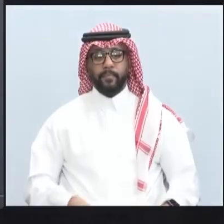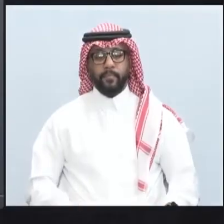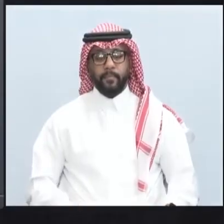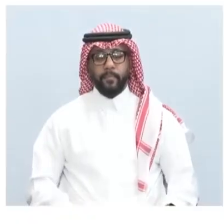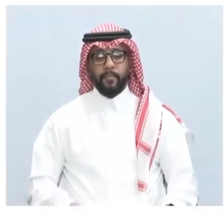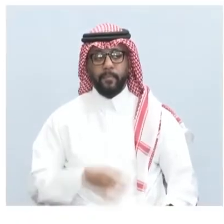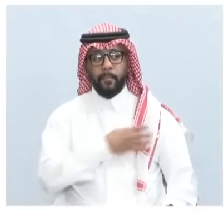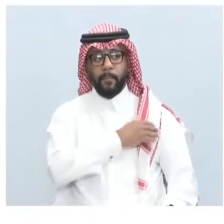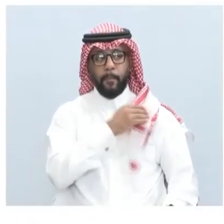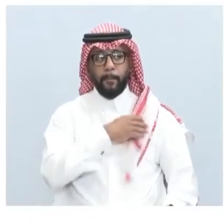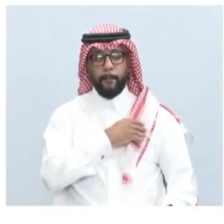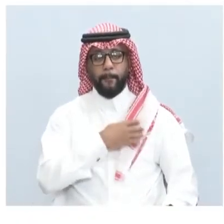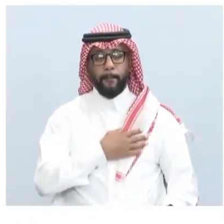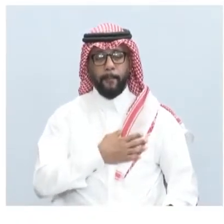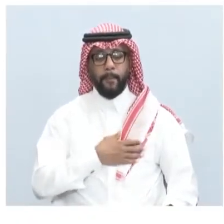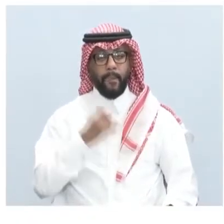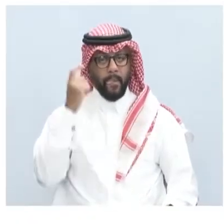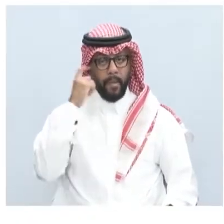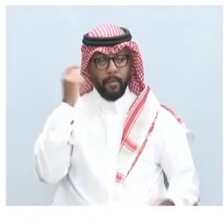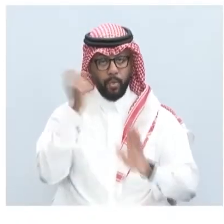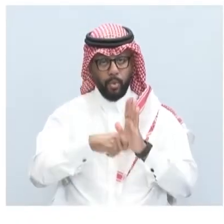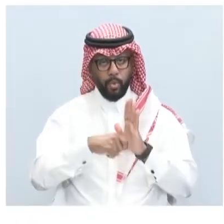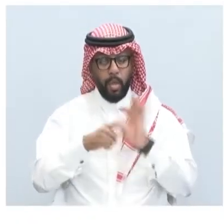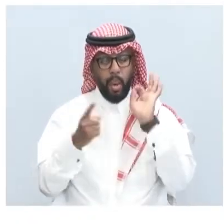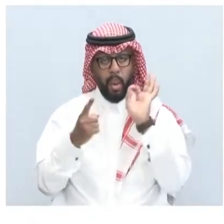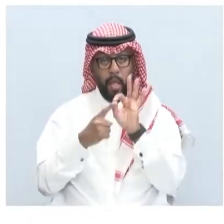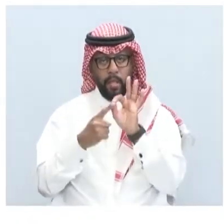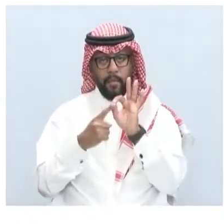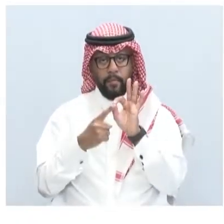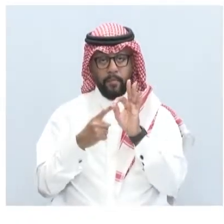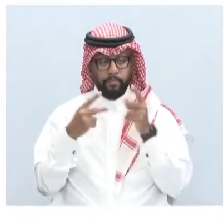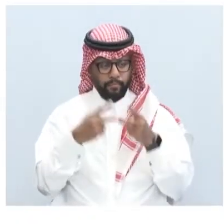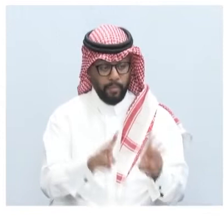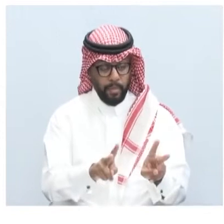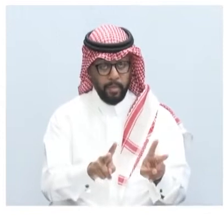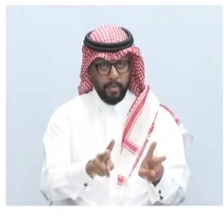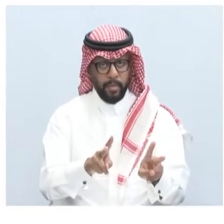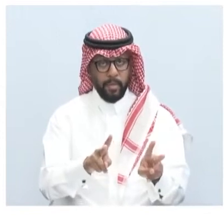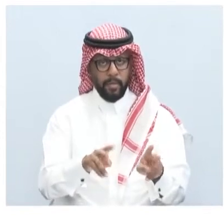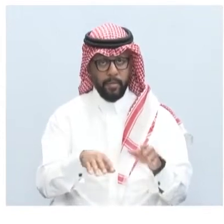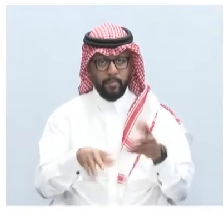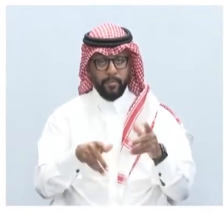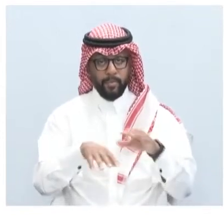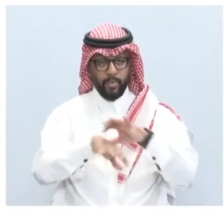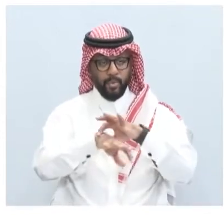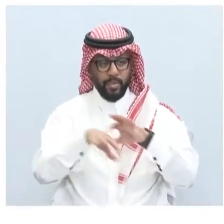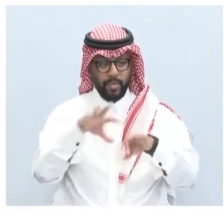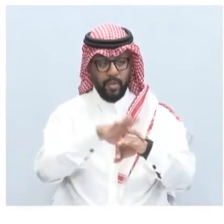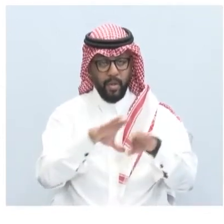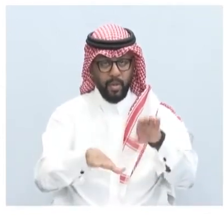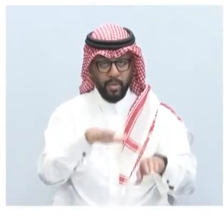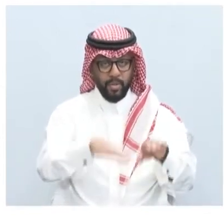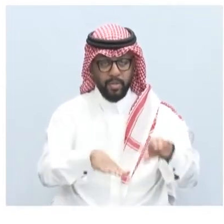يا ابناء بارك الله فيكم الحكمه من مشروعيه المسح على الخفين